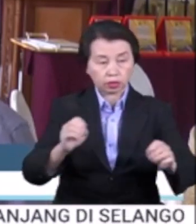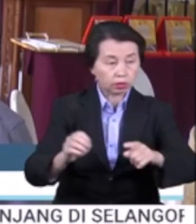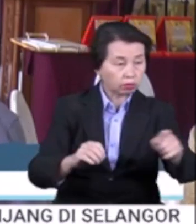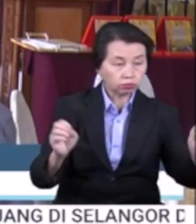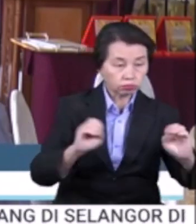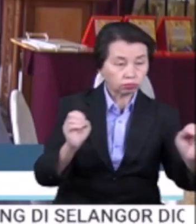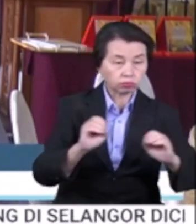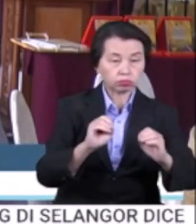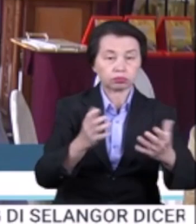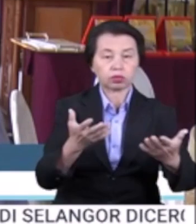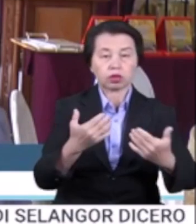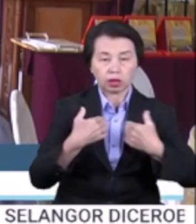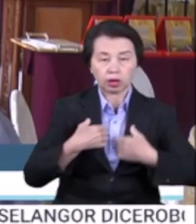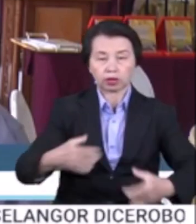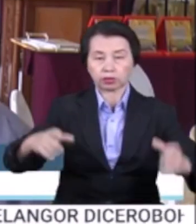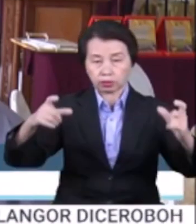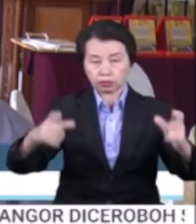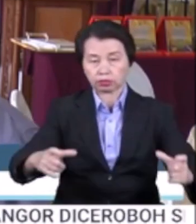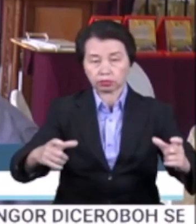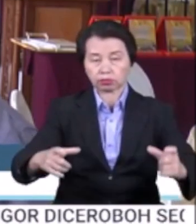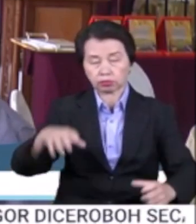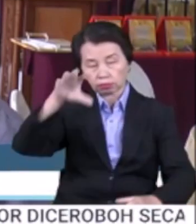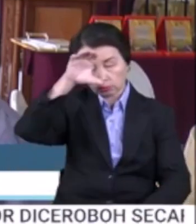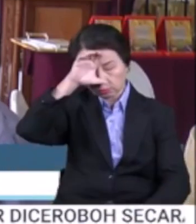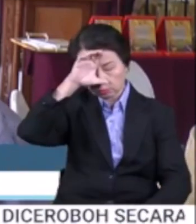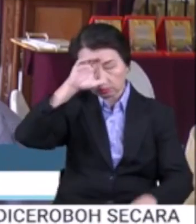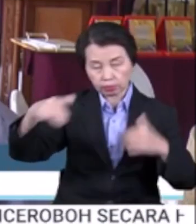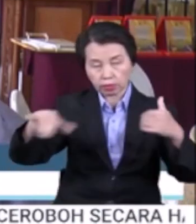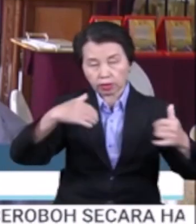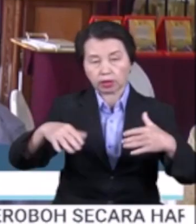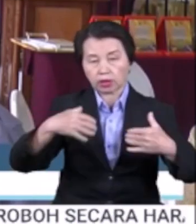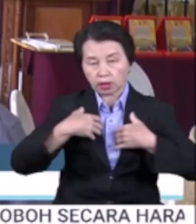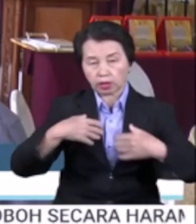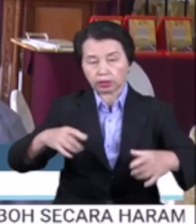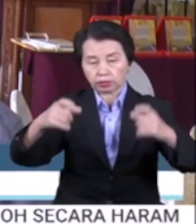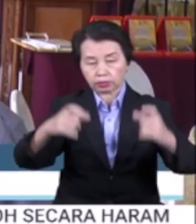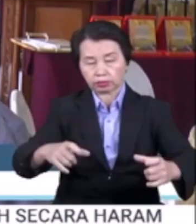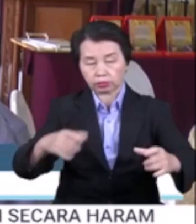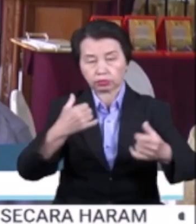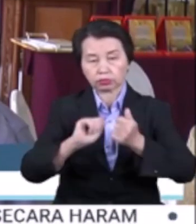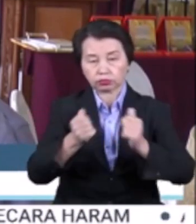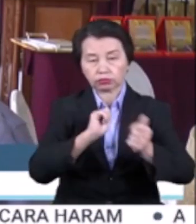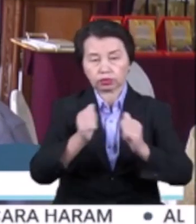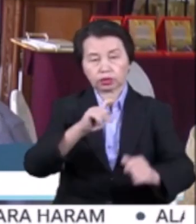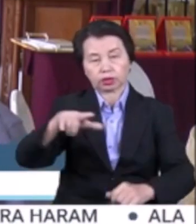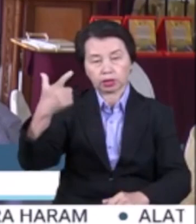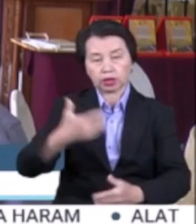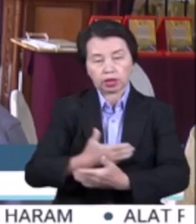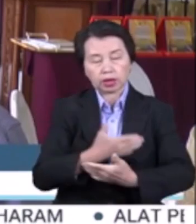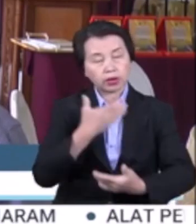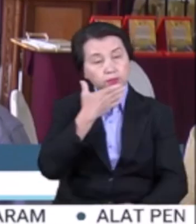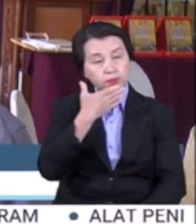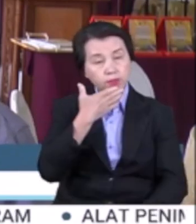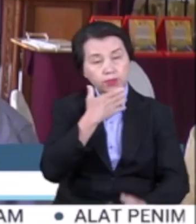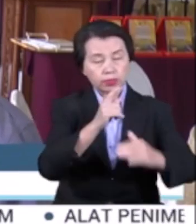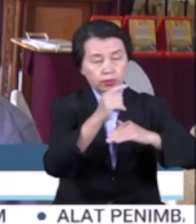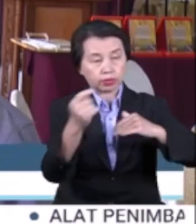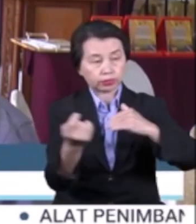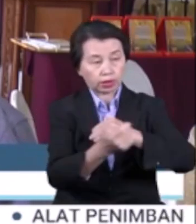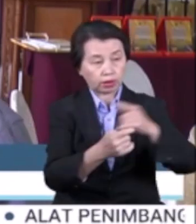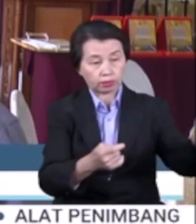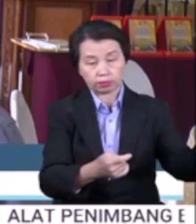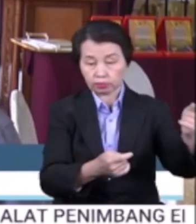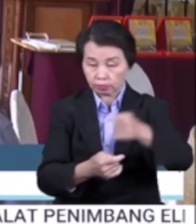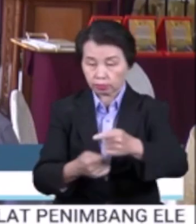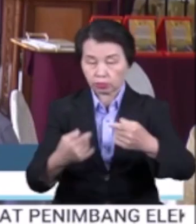futsal, sekurang-kurangnya ada gelanggang sepak takraw, ada gelanggang-gelanggang sukan yang lain supaya anak muda di taman, di kampung tu